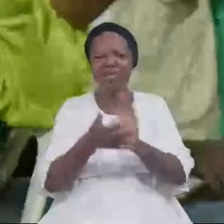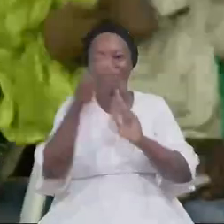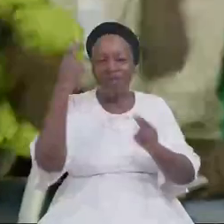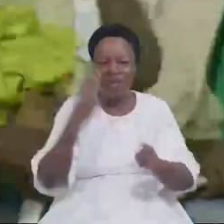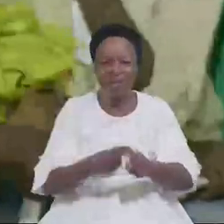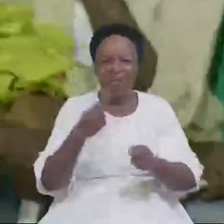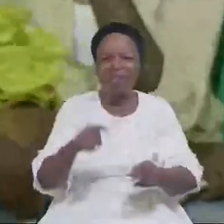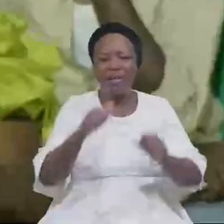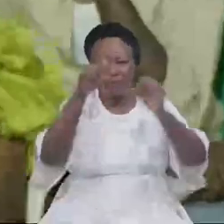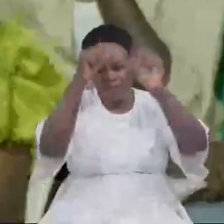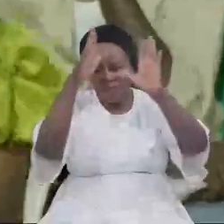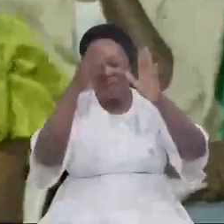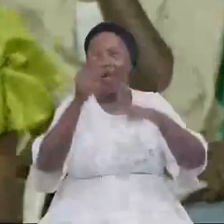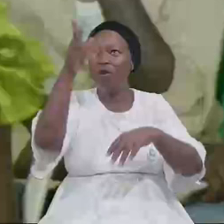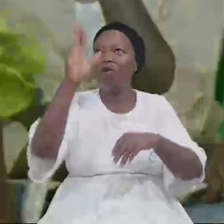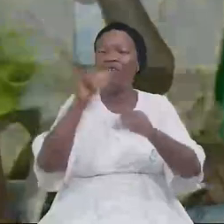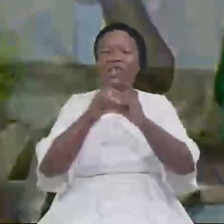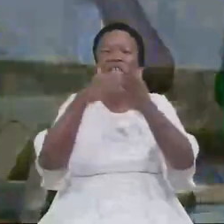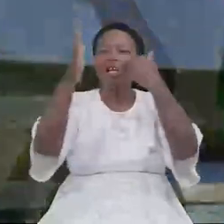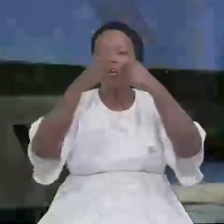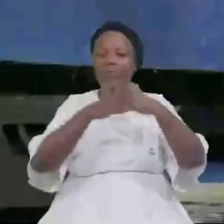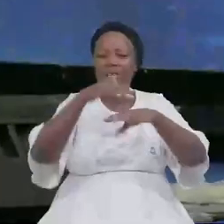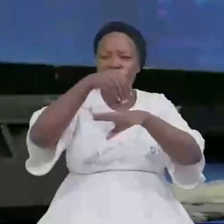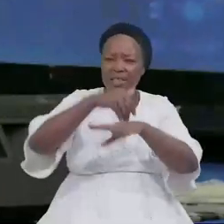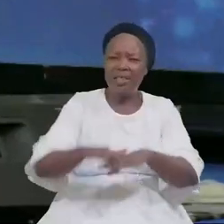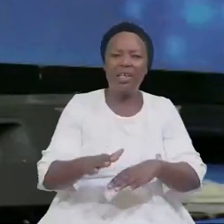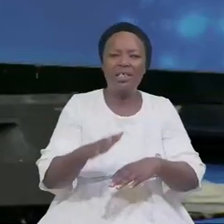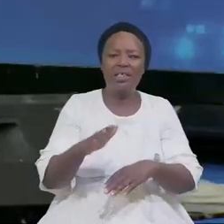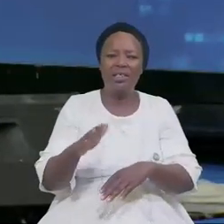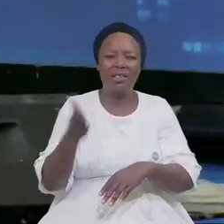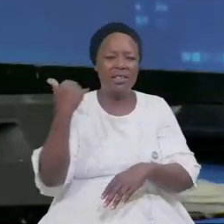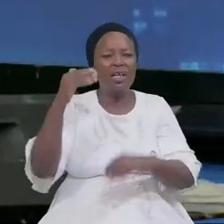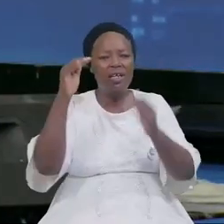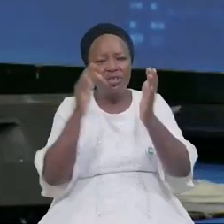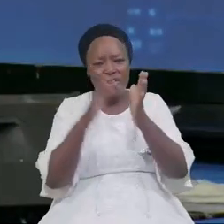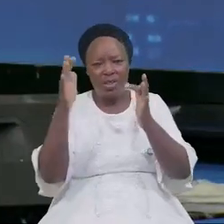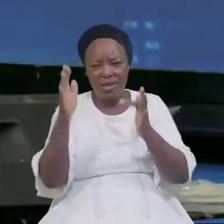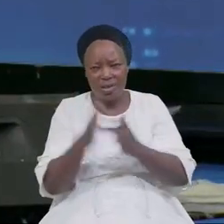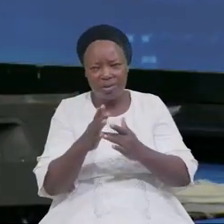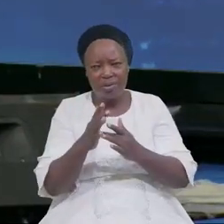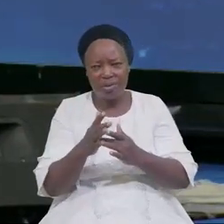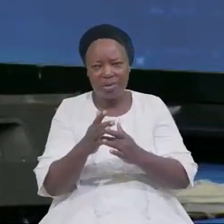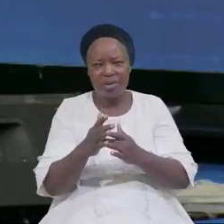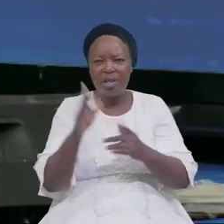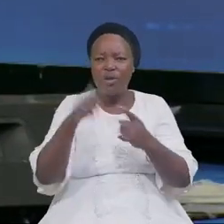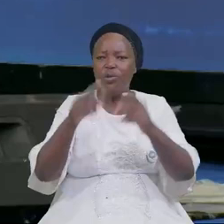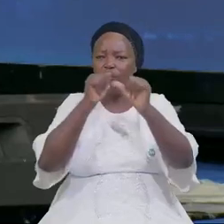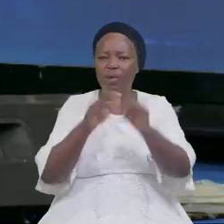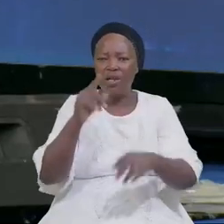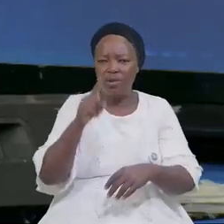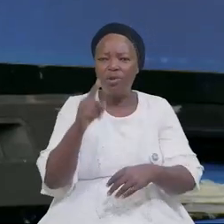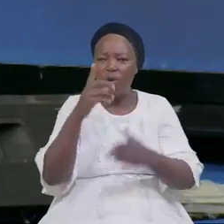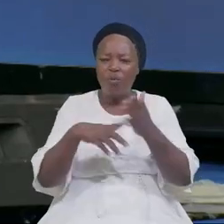Le Père Dieu au ciel a envoyé Jésus pour vous bénir. Quelle est la